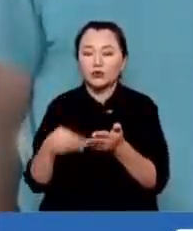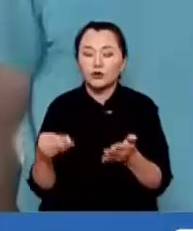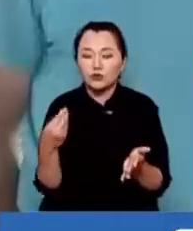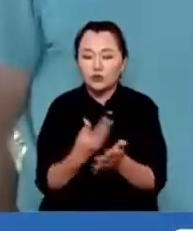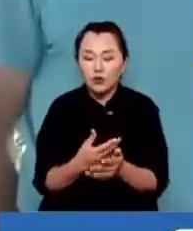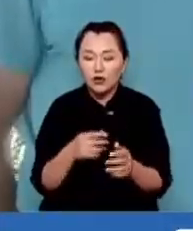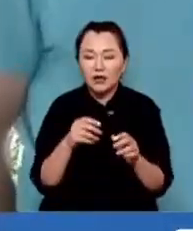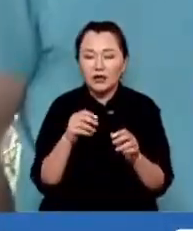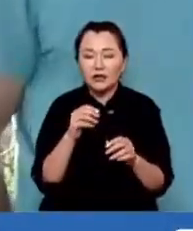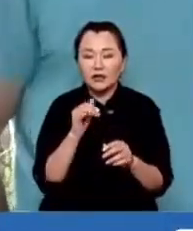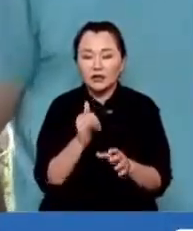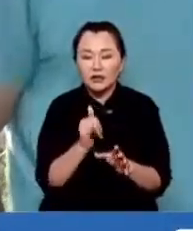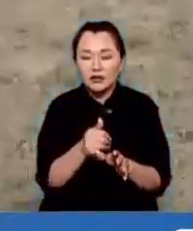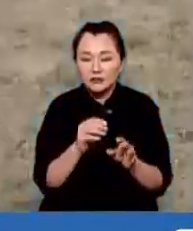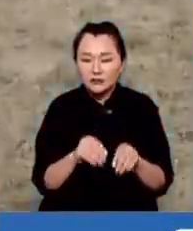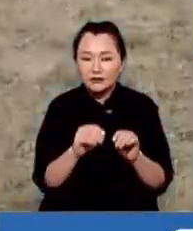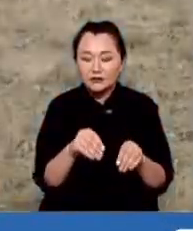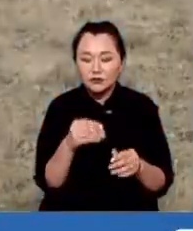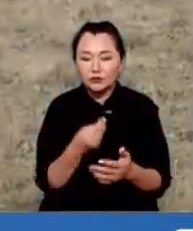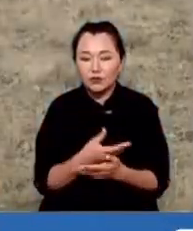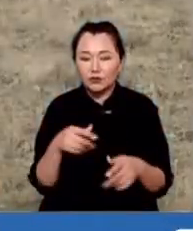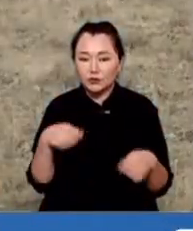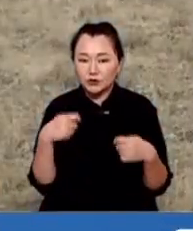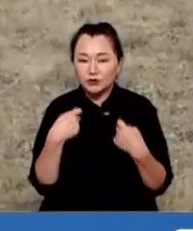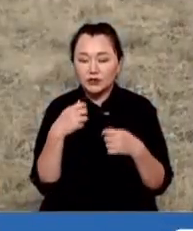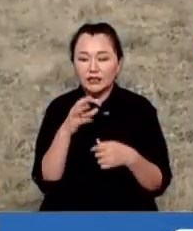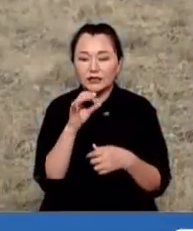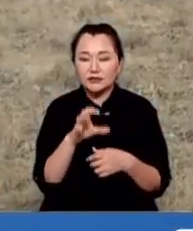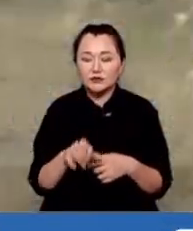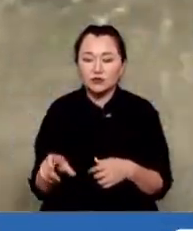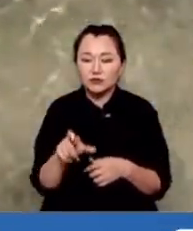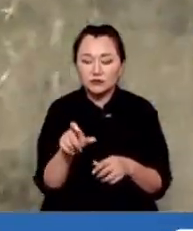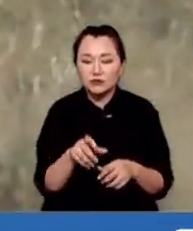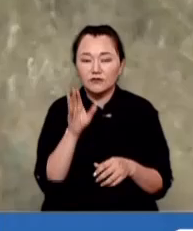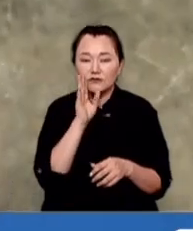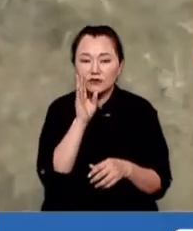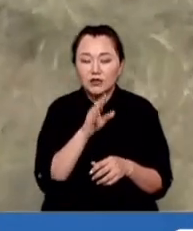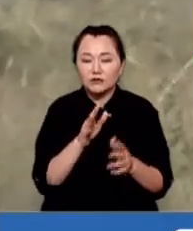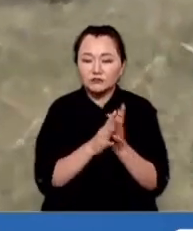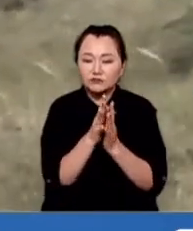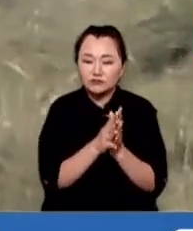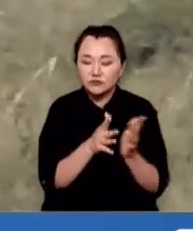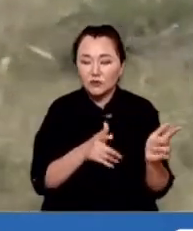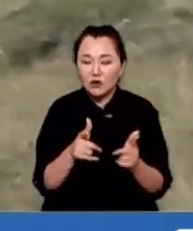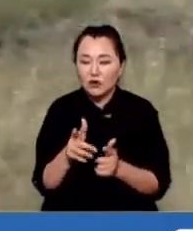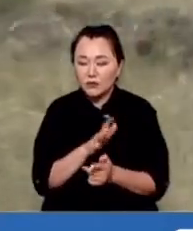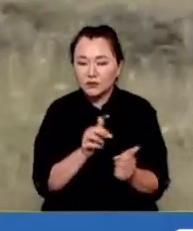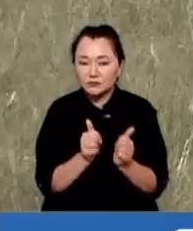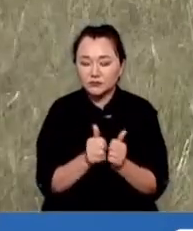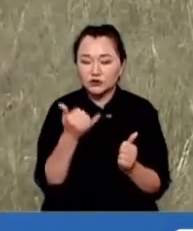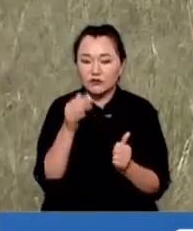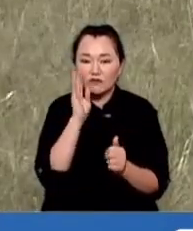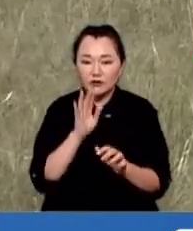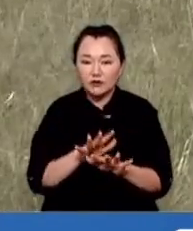алайық десек, егінді қымбатқа сатады. Шаруалар жылда Ертіс өзенінің бойындағы алқаптан малдың жем шөбін дайындайтын, бірақ биыл өзен суы